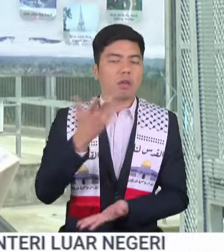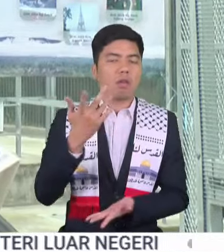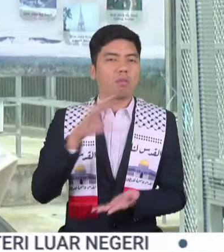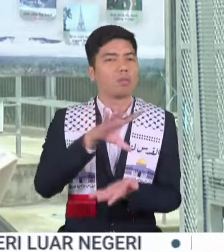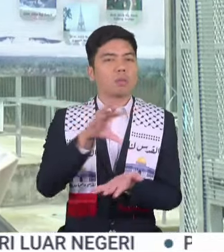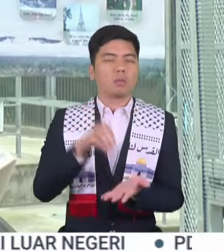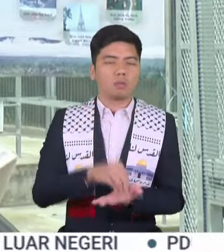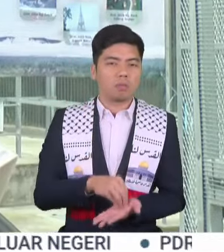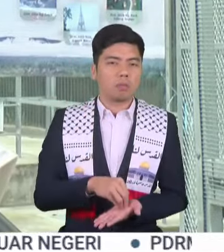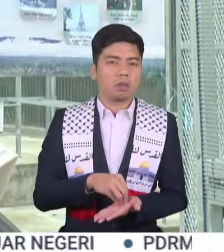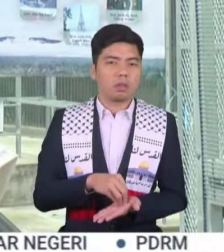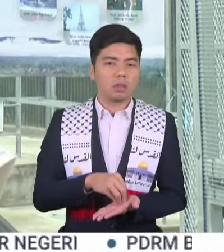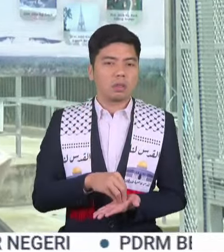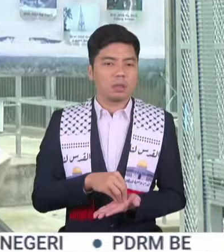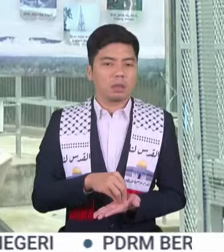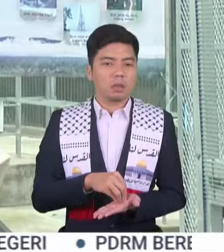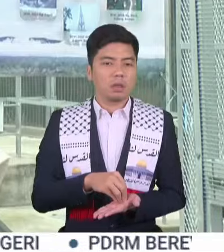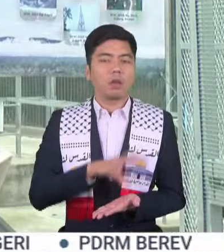pusat-pusat